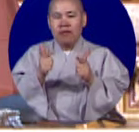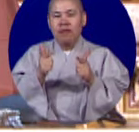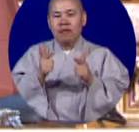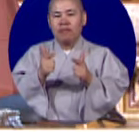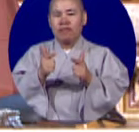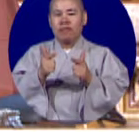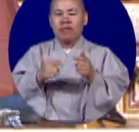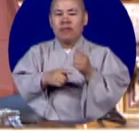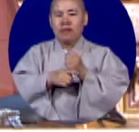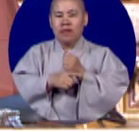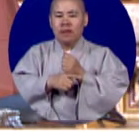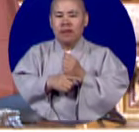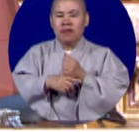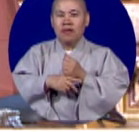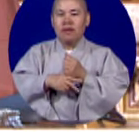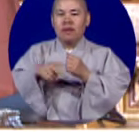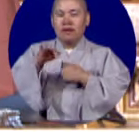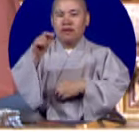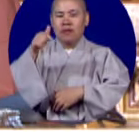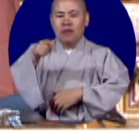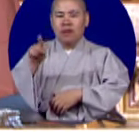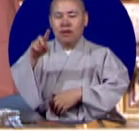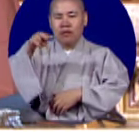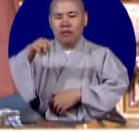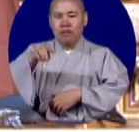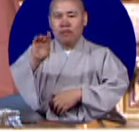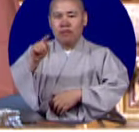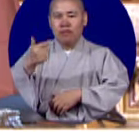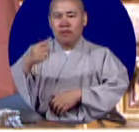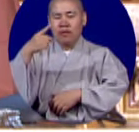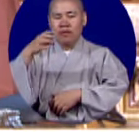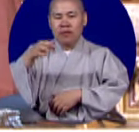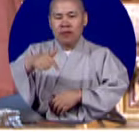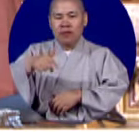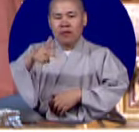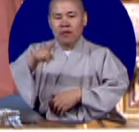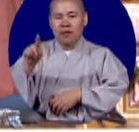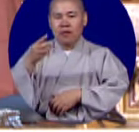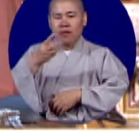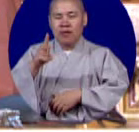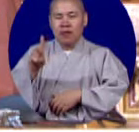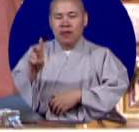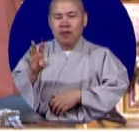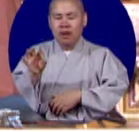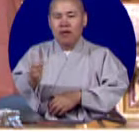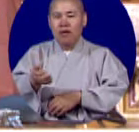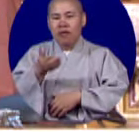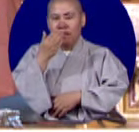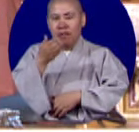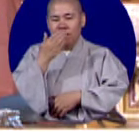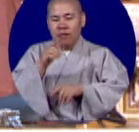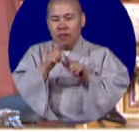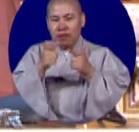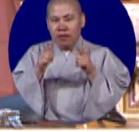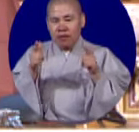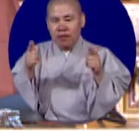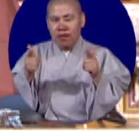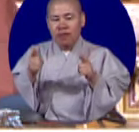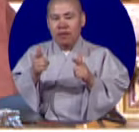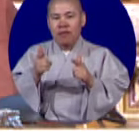법성계에도 보면 기가, 수분, 득자량 이런 말이 있잖아요. 그 양식이라는 말인데요. 자량은